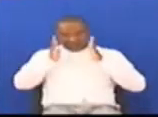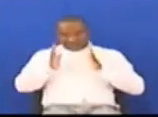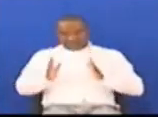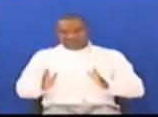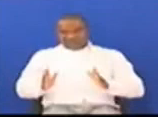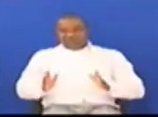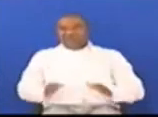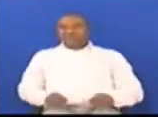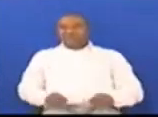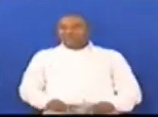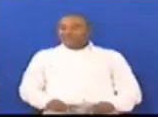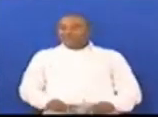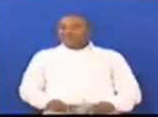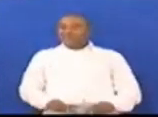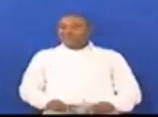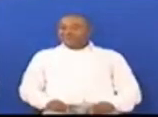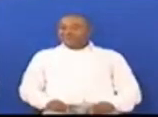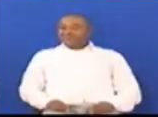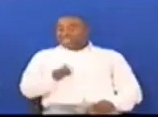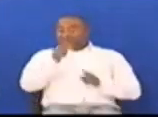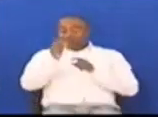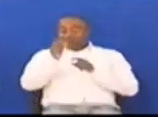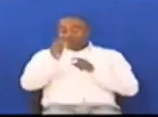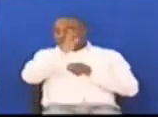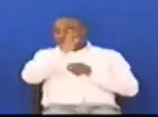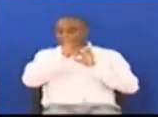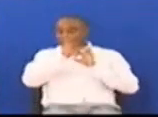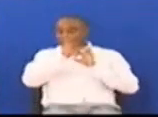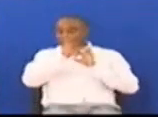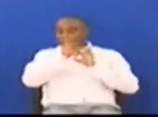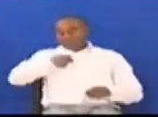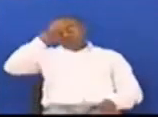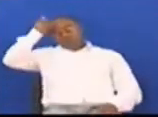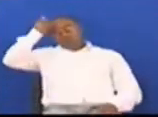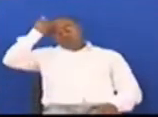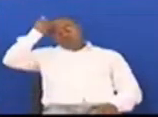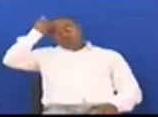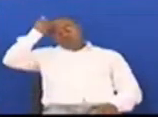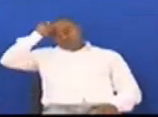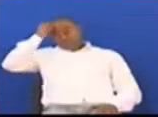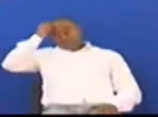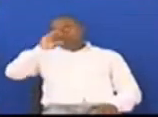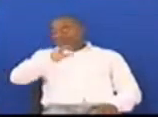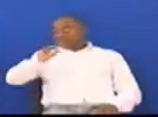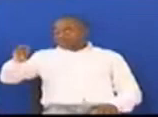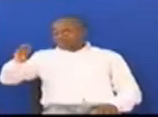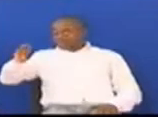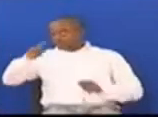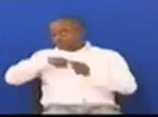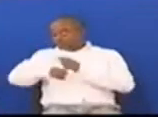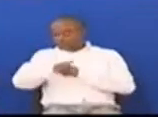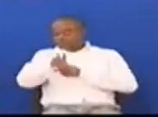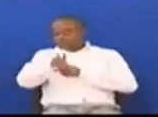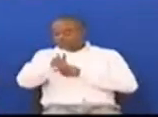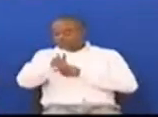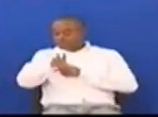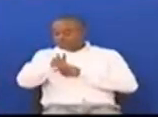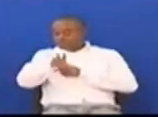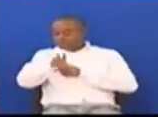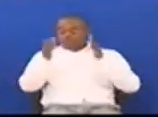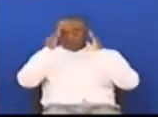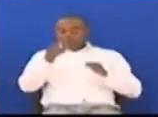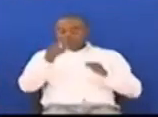Pemba, wanajua na kwa vilemba. Pamoja na mazuri yote, niwakumbushe CCM tunarudi kwenye uchaguzi. Mheshimiwa